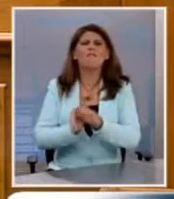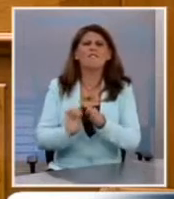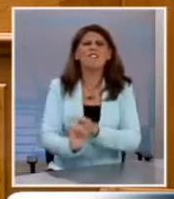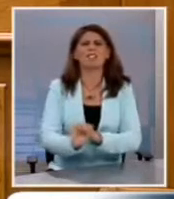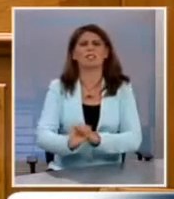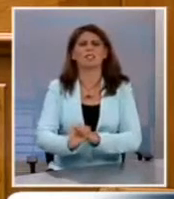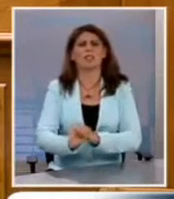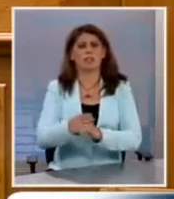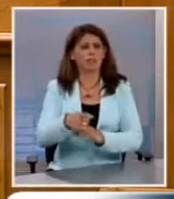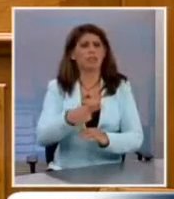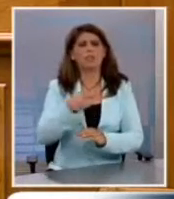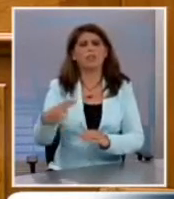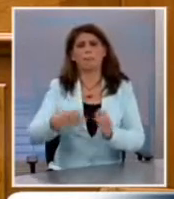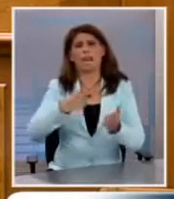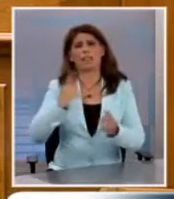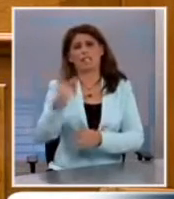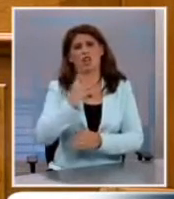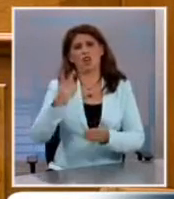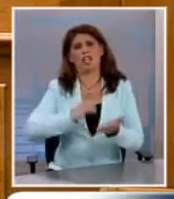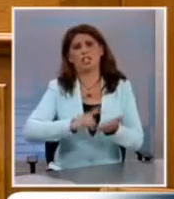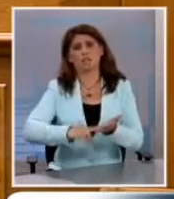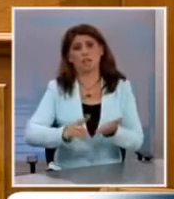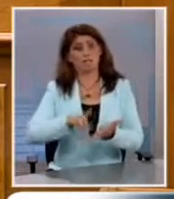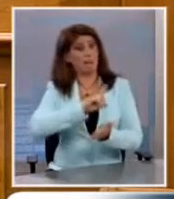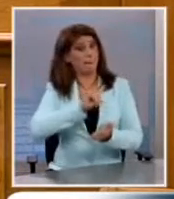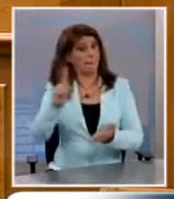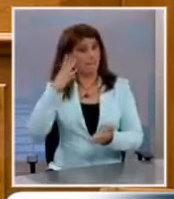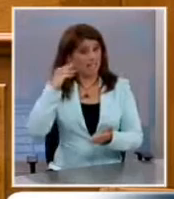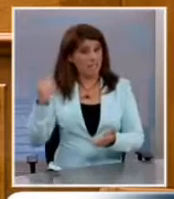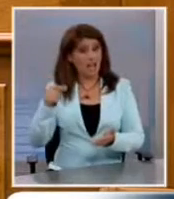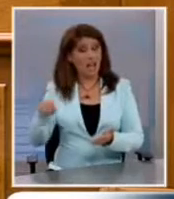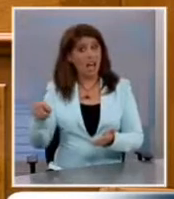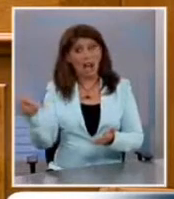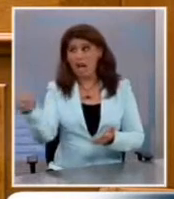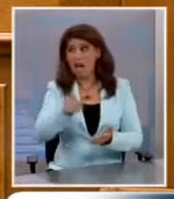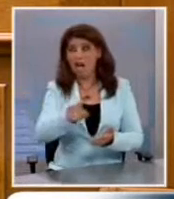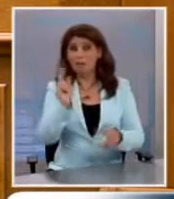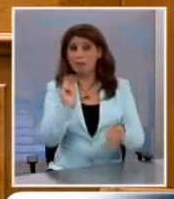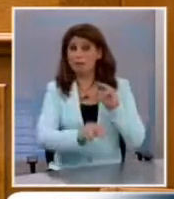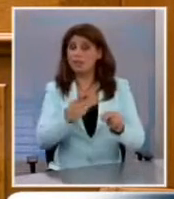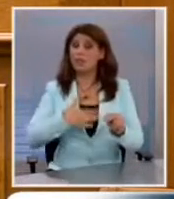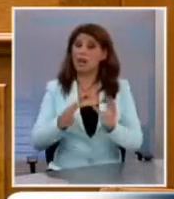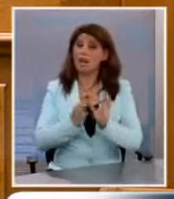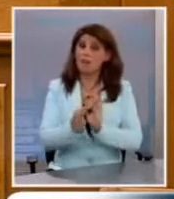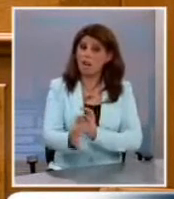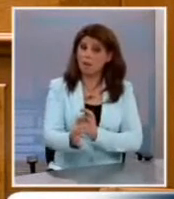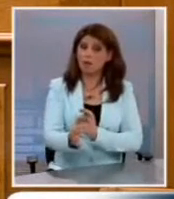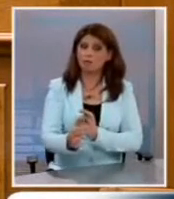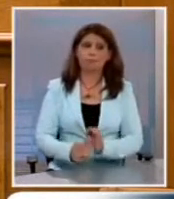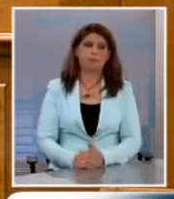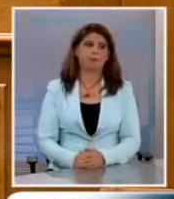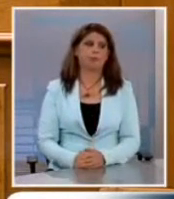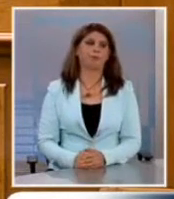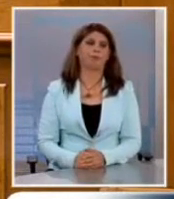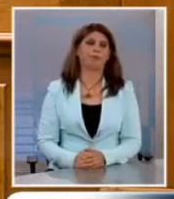ασφάλισης. Και για να μην ξεχνιόμαστε, αυτά που εσείς είχατε ψηφίσει και θέλατε να εφαρμόσετε